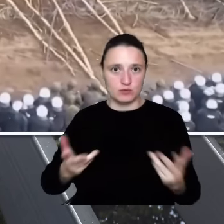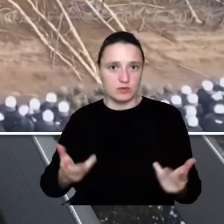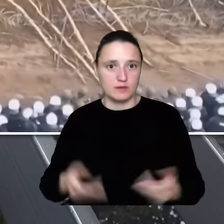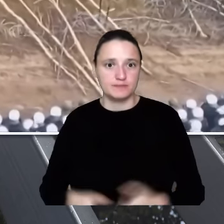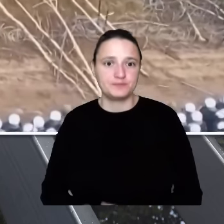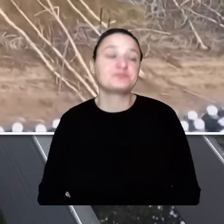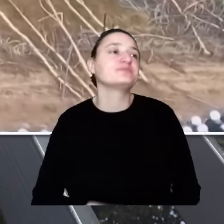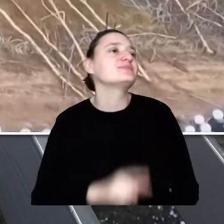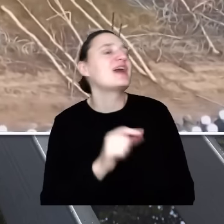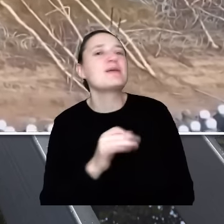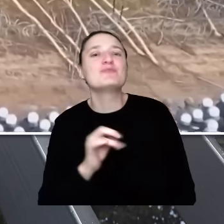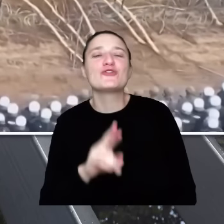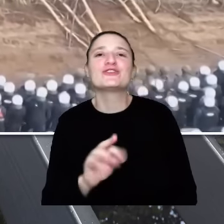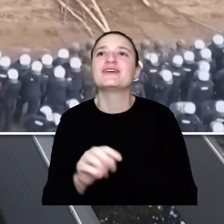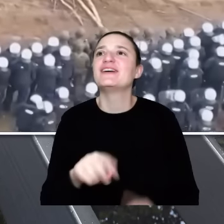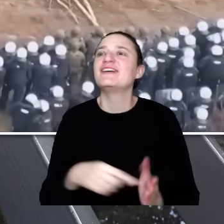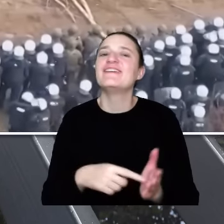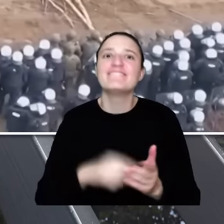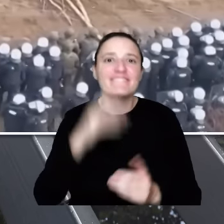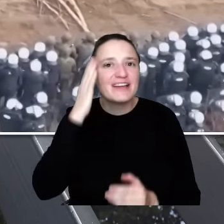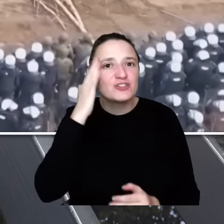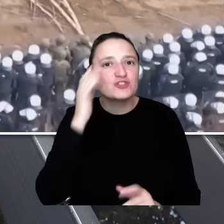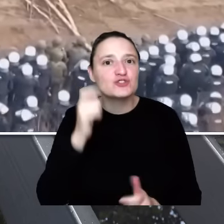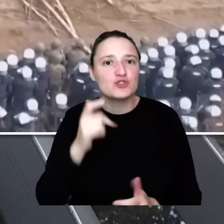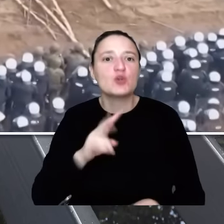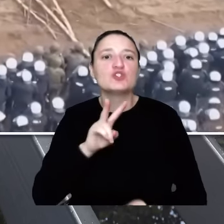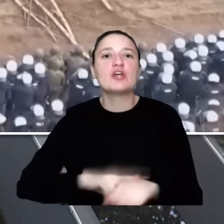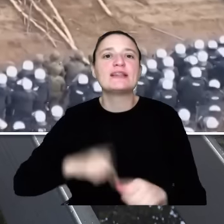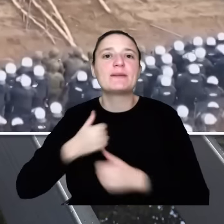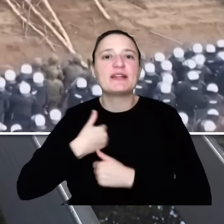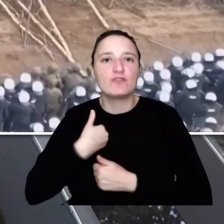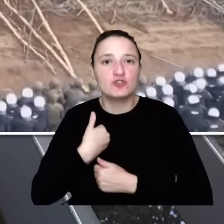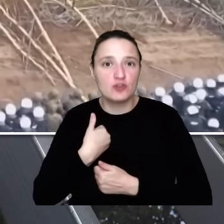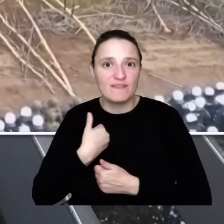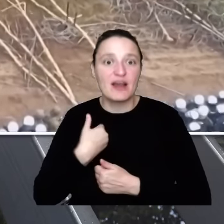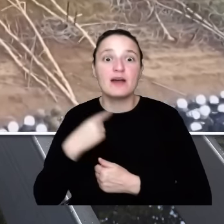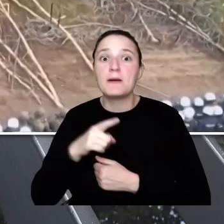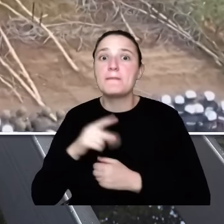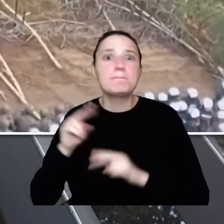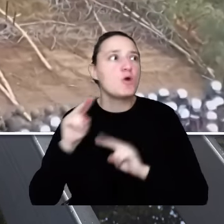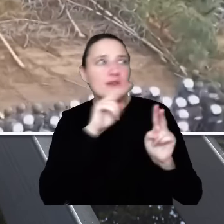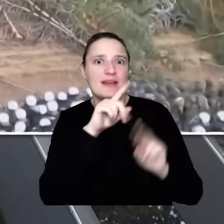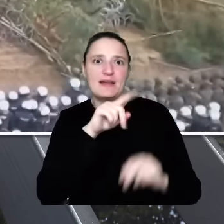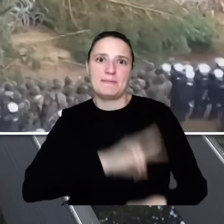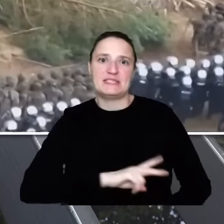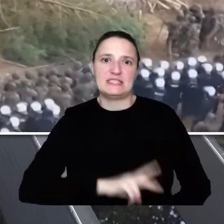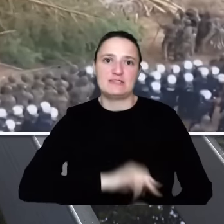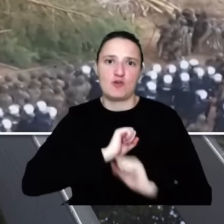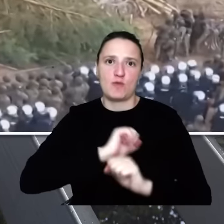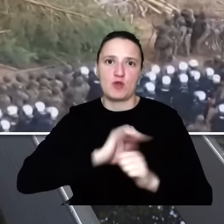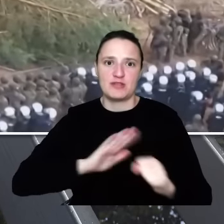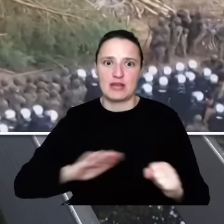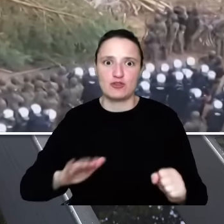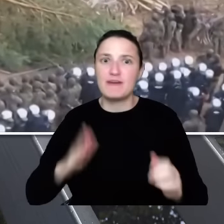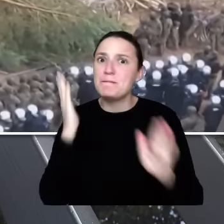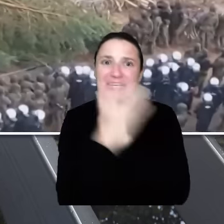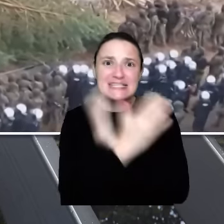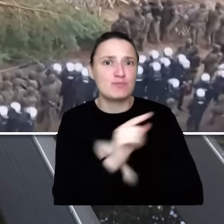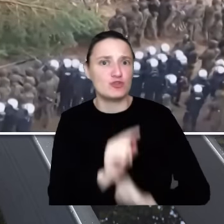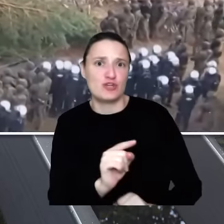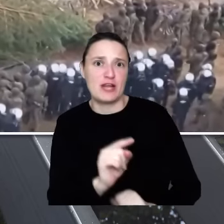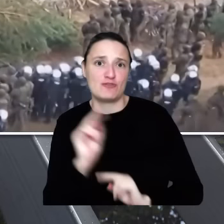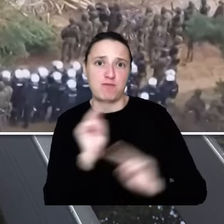jest niesamowite? Żandarmeria wojskowa podlega bezpośrednio ministrowi obrony narodowej. Tak, ale znowu... To znaczy, że ta grupa, która